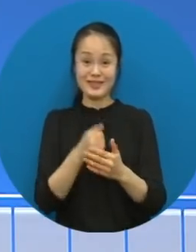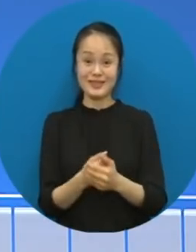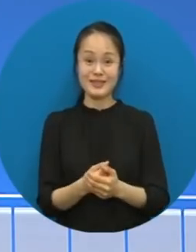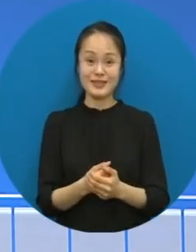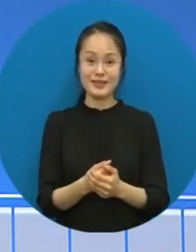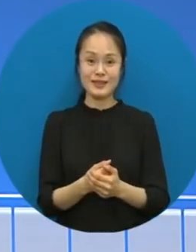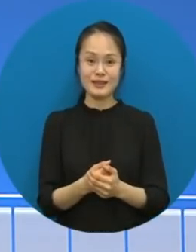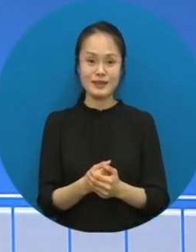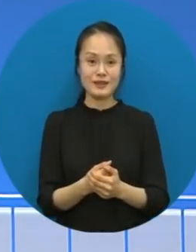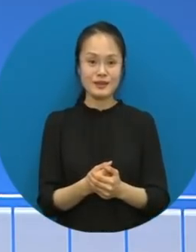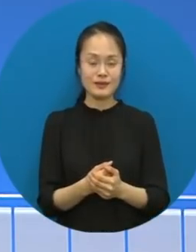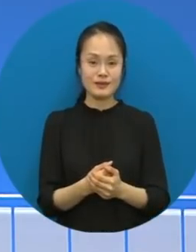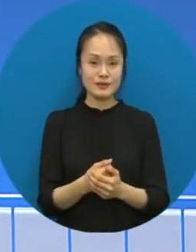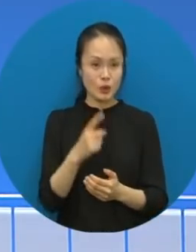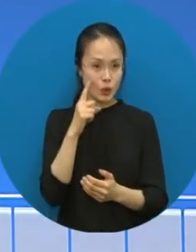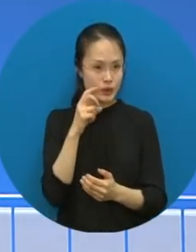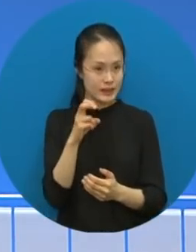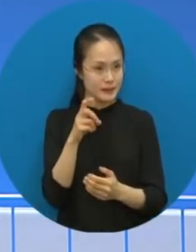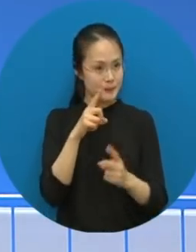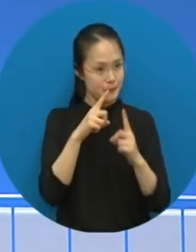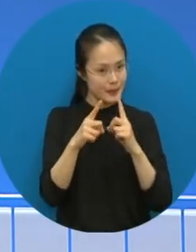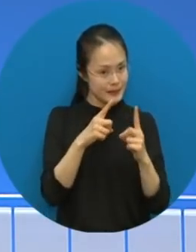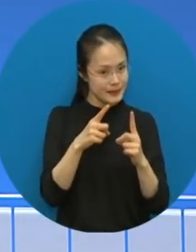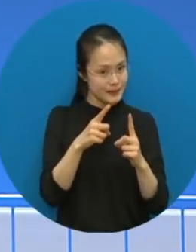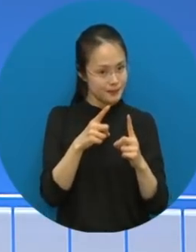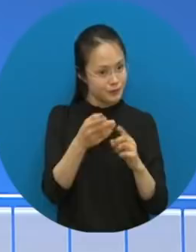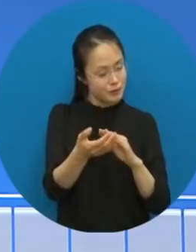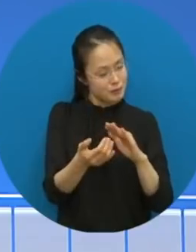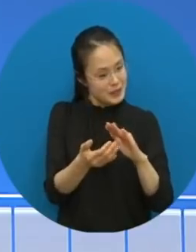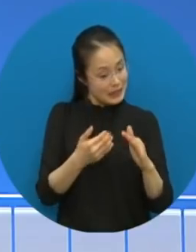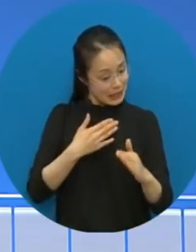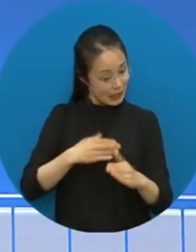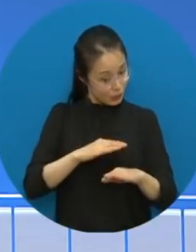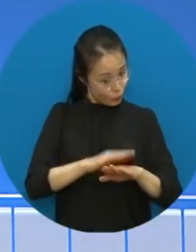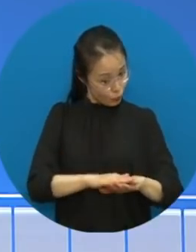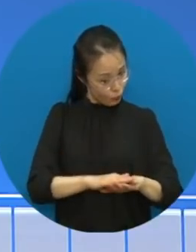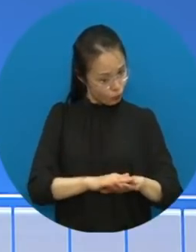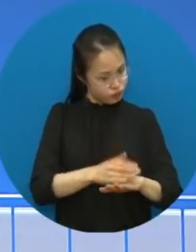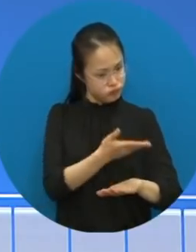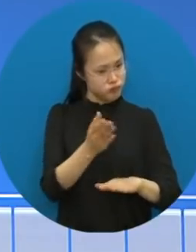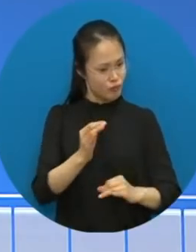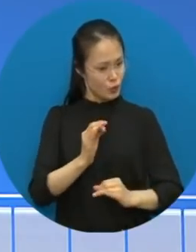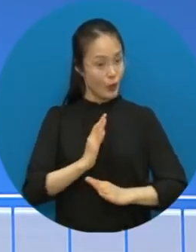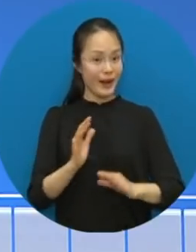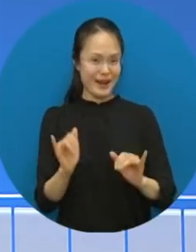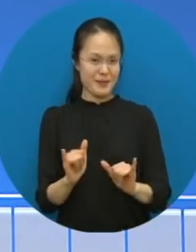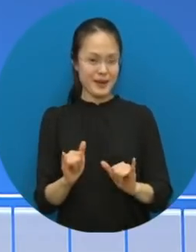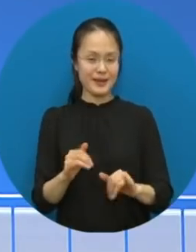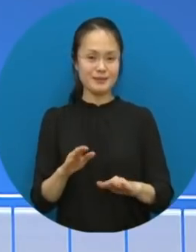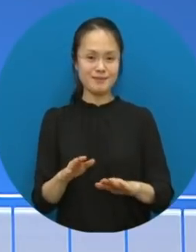혹시 이 말씀 미리 드렸다가 여러분 너무 놀랄까봐 그 말씀 읽어드리겠습니다.